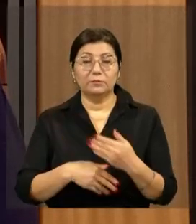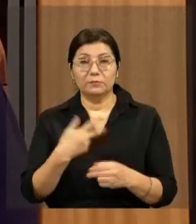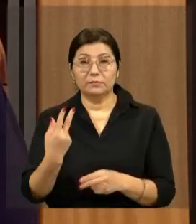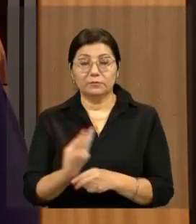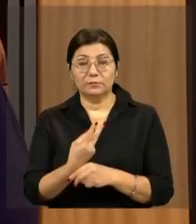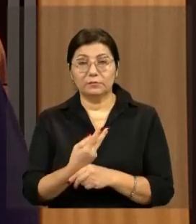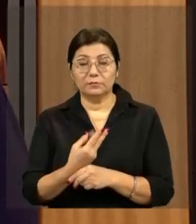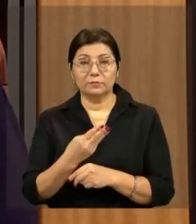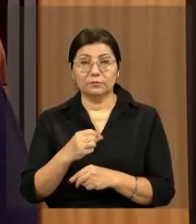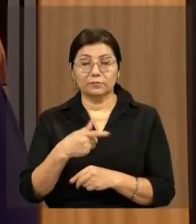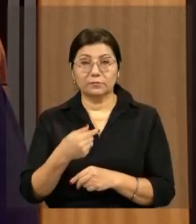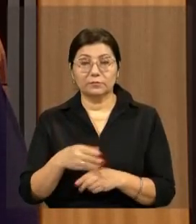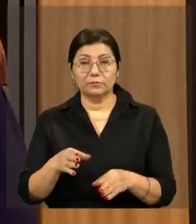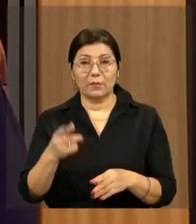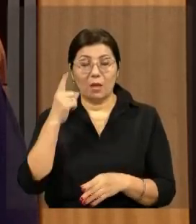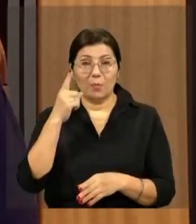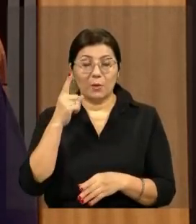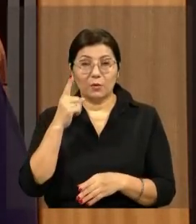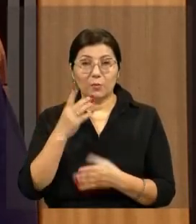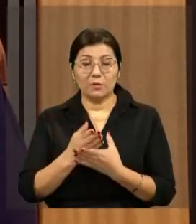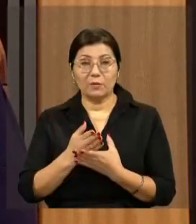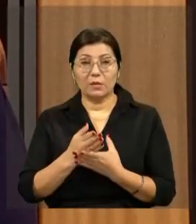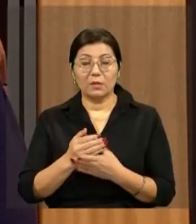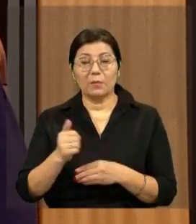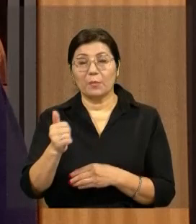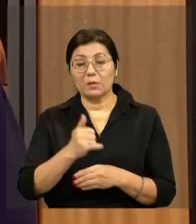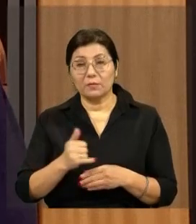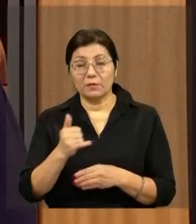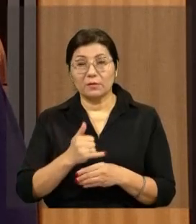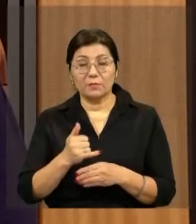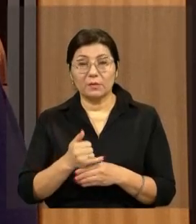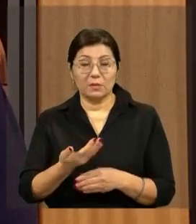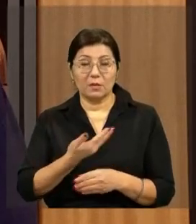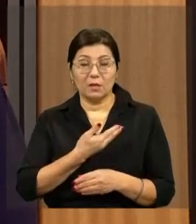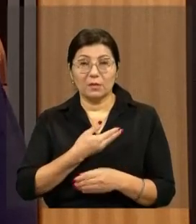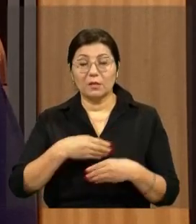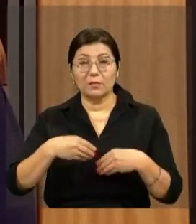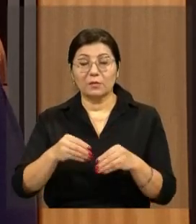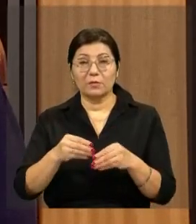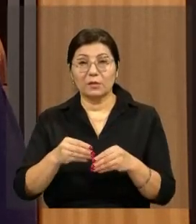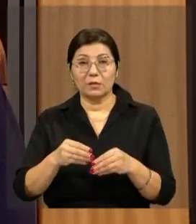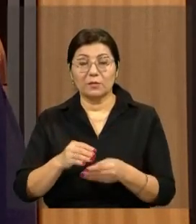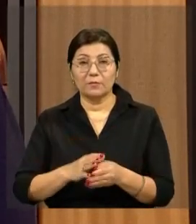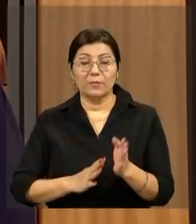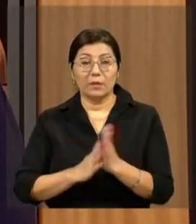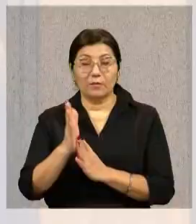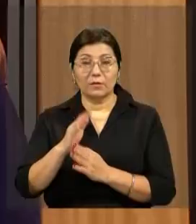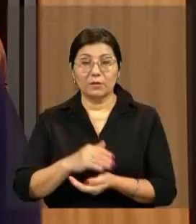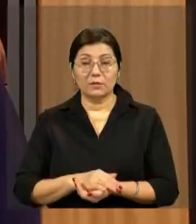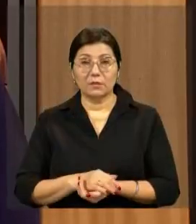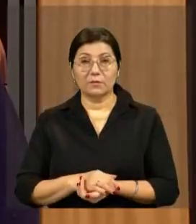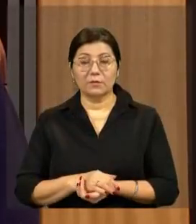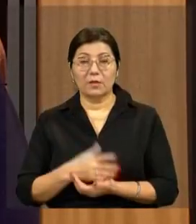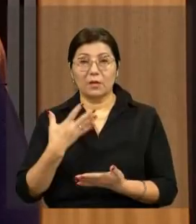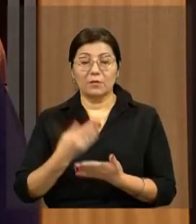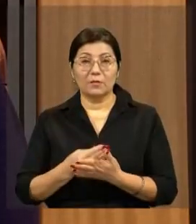шаг. Подумал, думаю, подсолнечного масла нету. И взял выращивать подсолнечник.